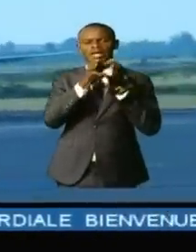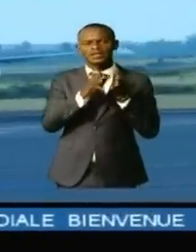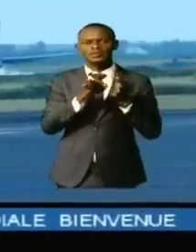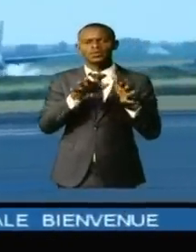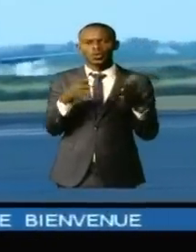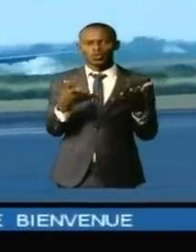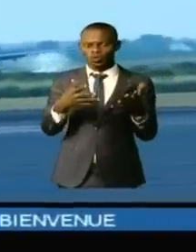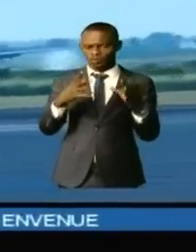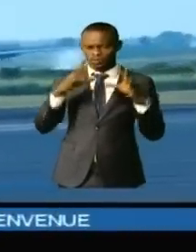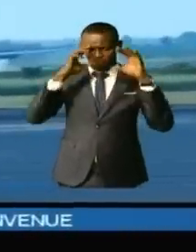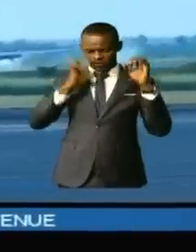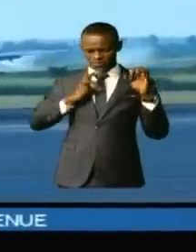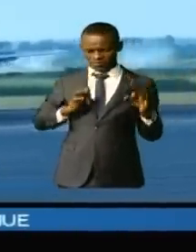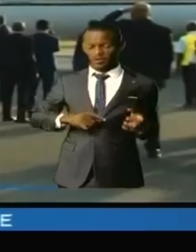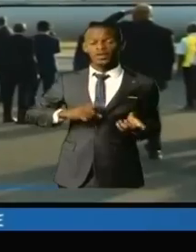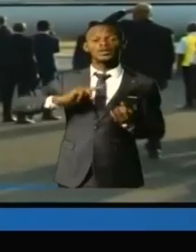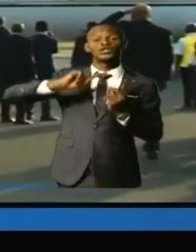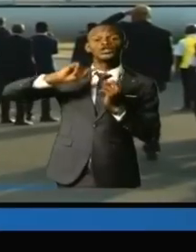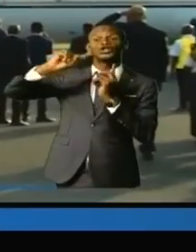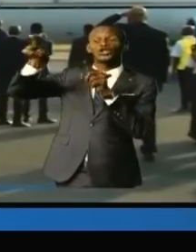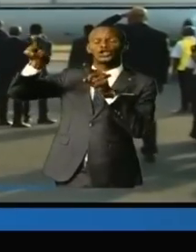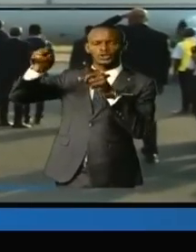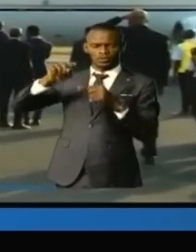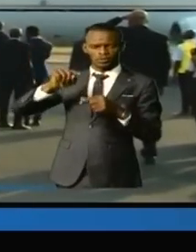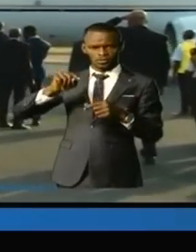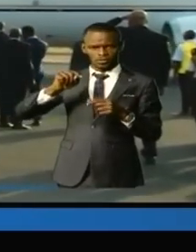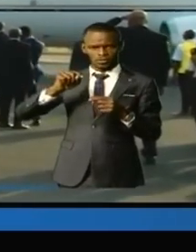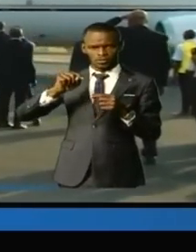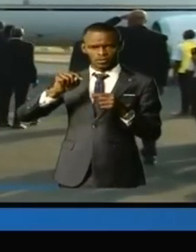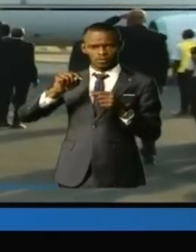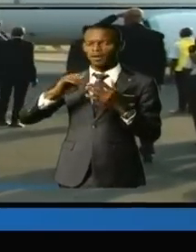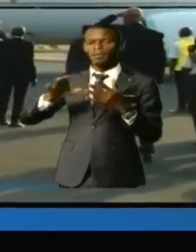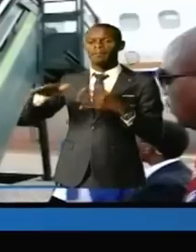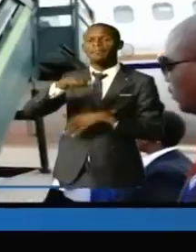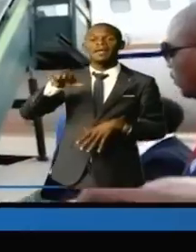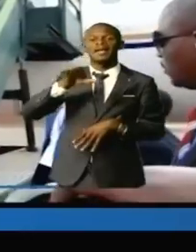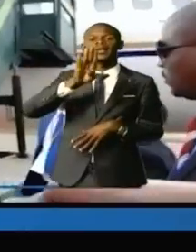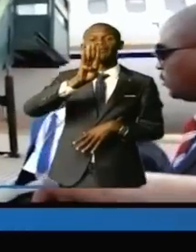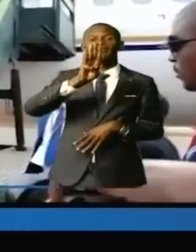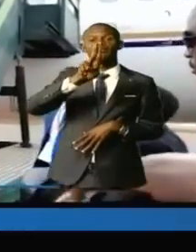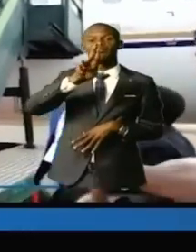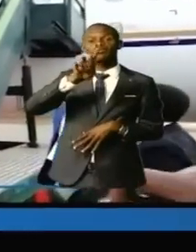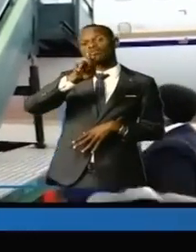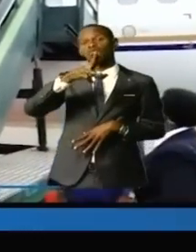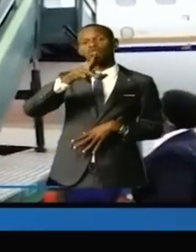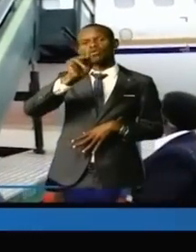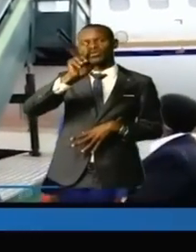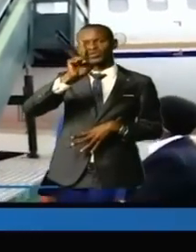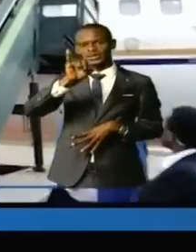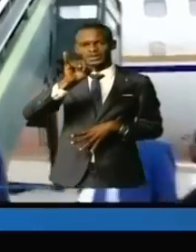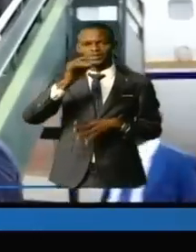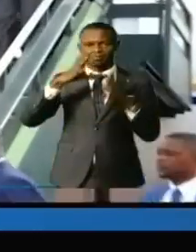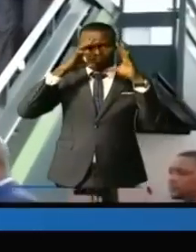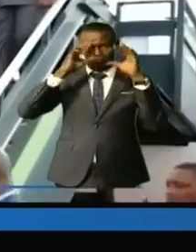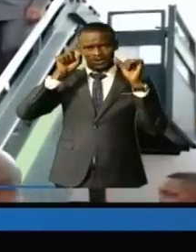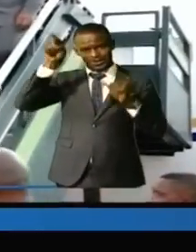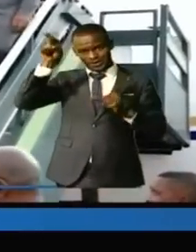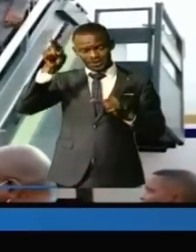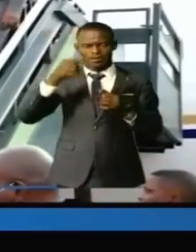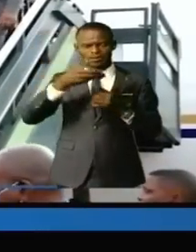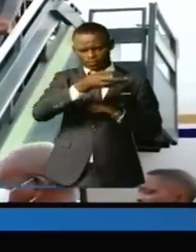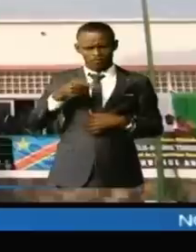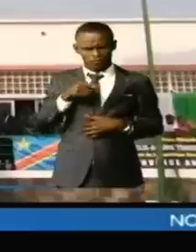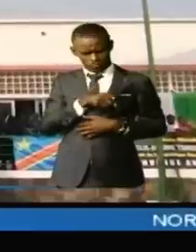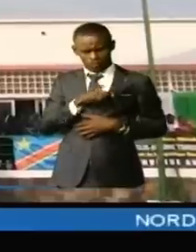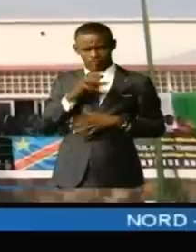Burundi à l'invitation de son homologue burundais, le général-major Évariste Ndayishimiye. Le président de la République, Félix Antoine